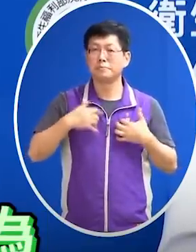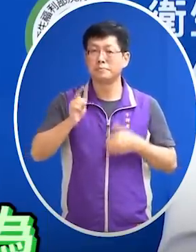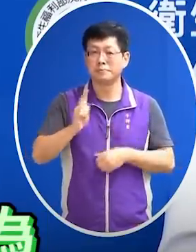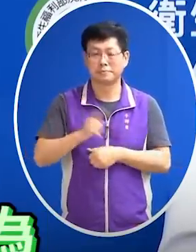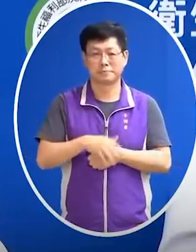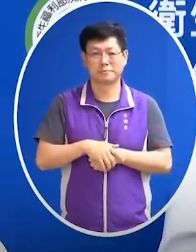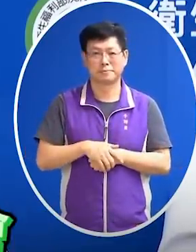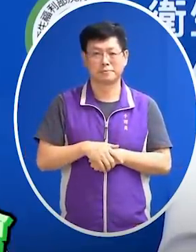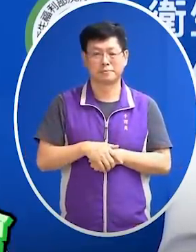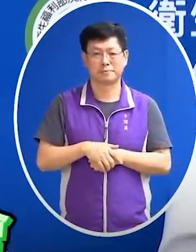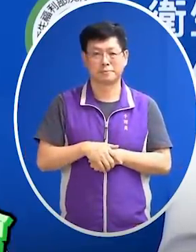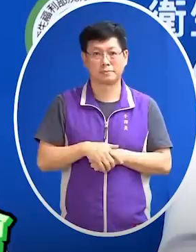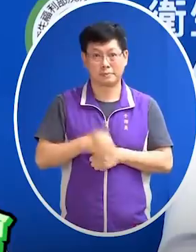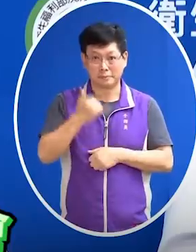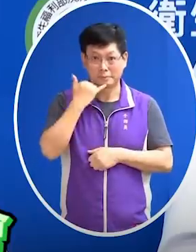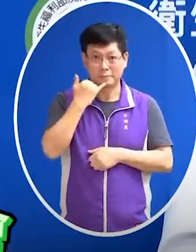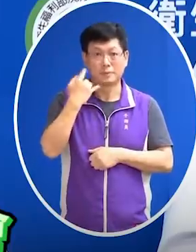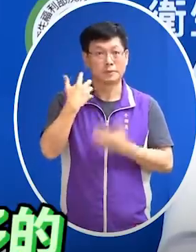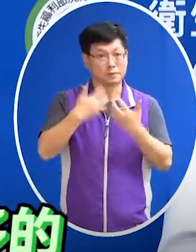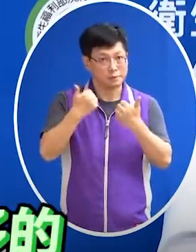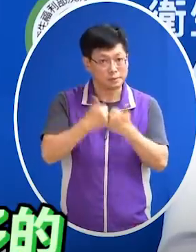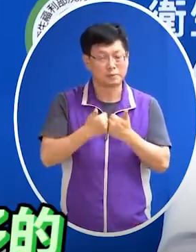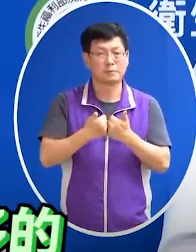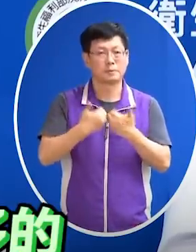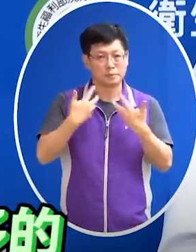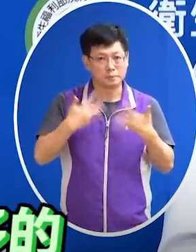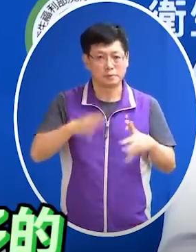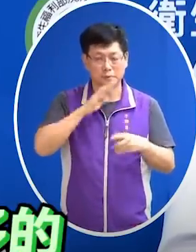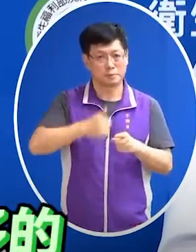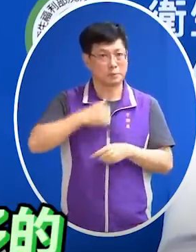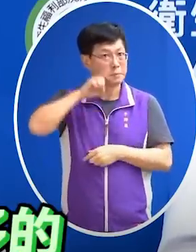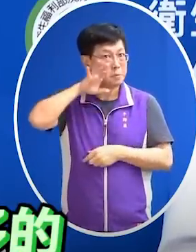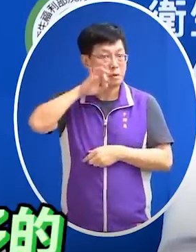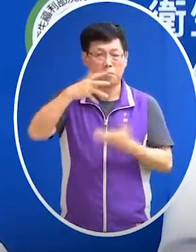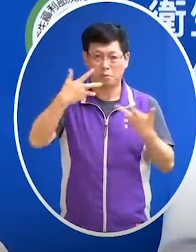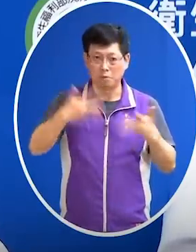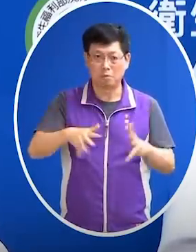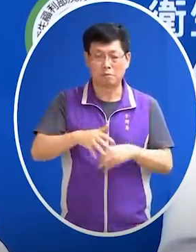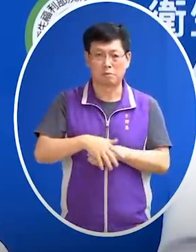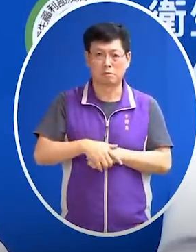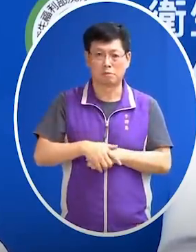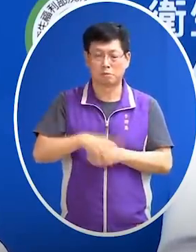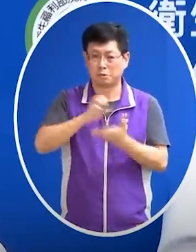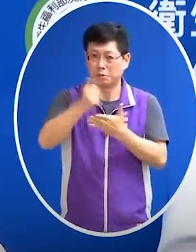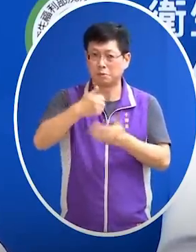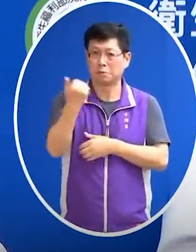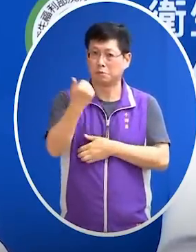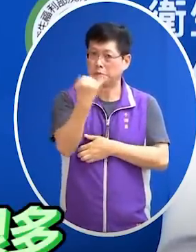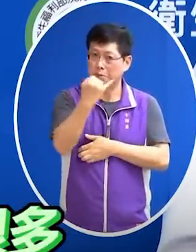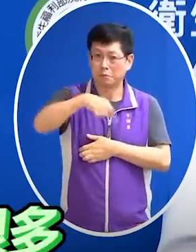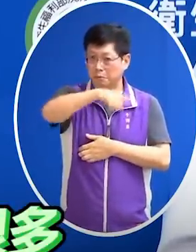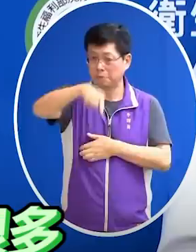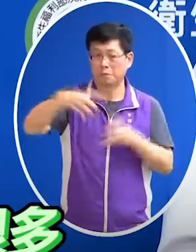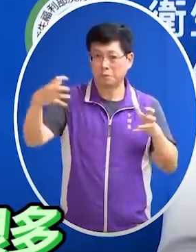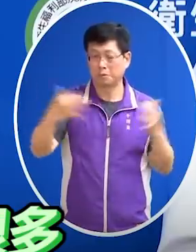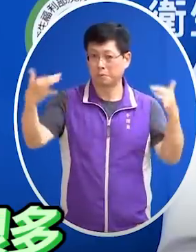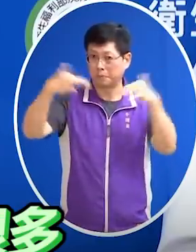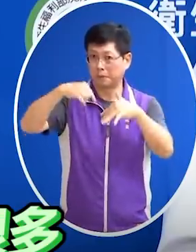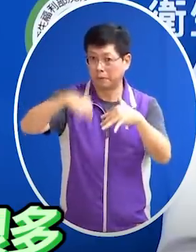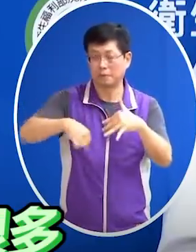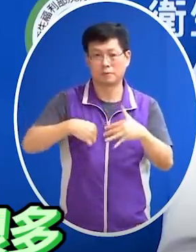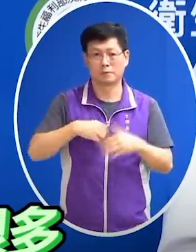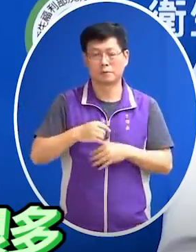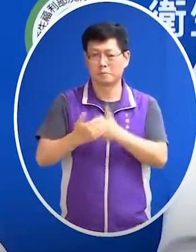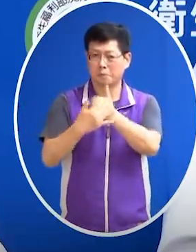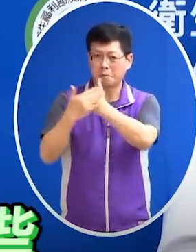的地方是因为能够有这样的机会，那何其荣幸，有这么多的记者、女士、先生们来到现场，提